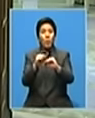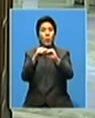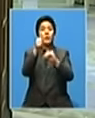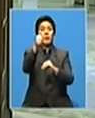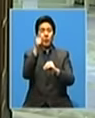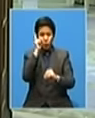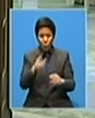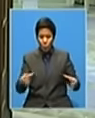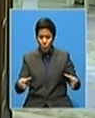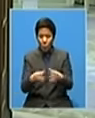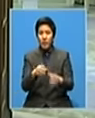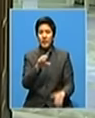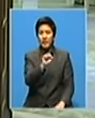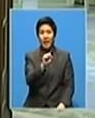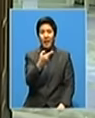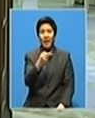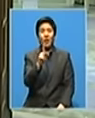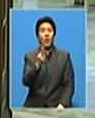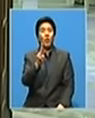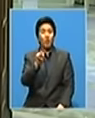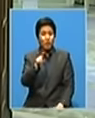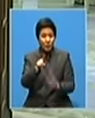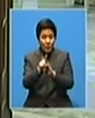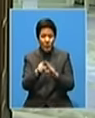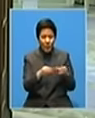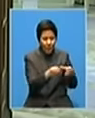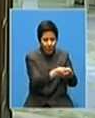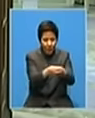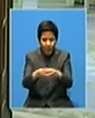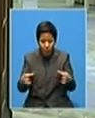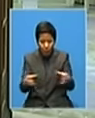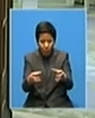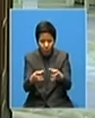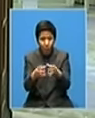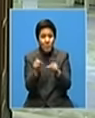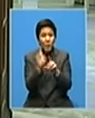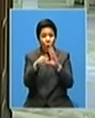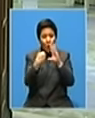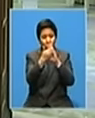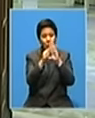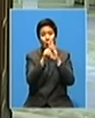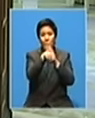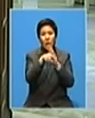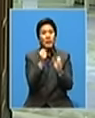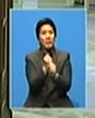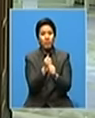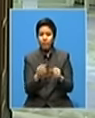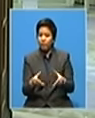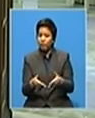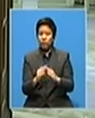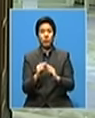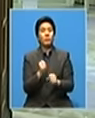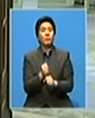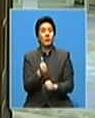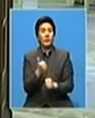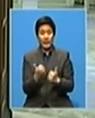สหกรณ์ให้ได้นะครับที่เข้มแข็งด้วยนะเล็กๆก็รวมเป็นสหกรณ์ใหญ่ขึ้นมาเหมือนที่โคราชหรือที่นครราชสีมาเขาทำกันนะครับในเรื่อง